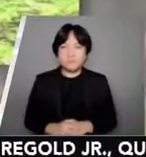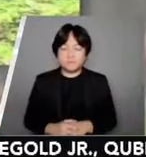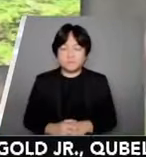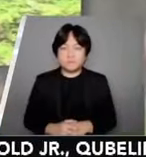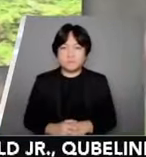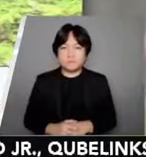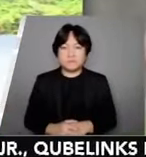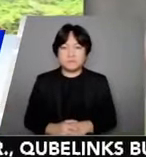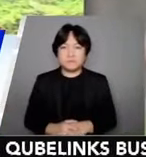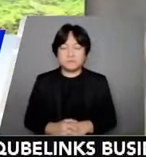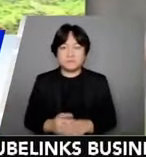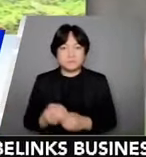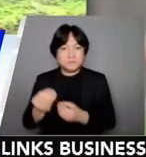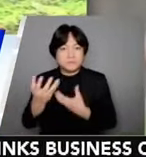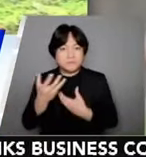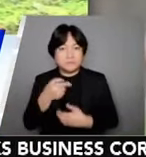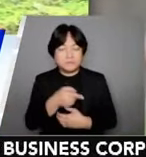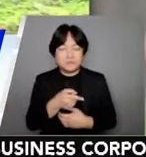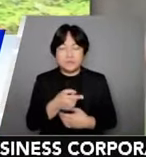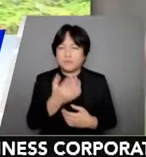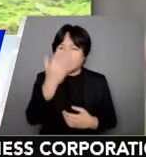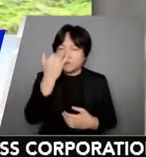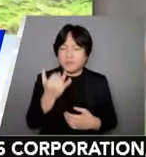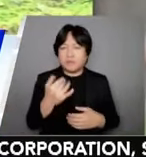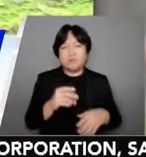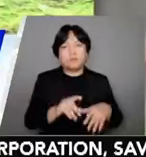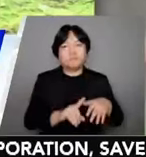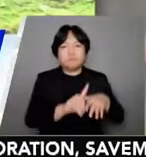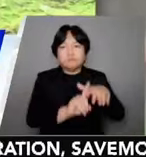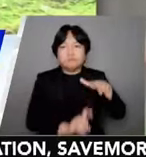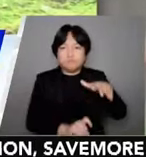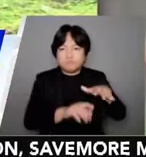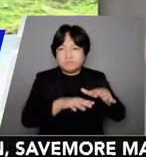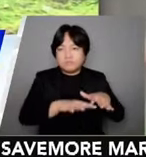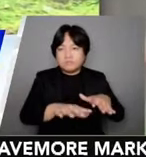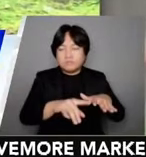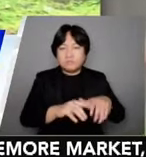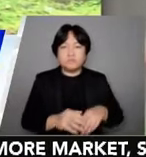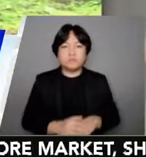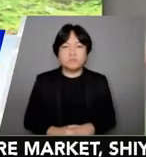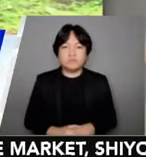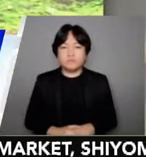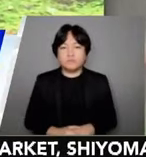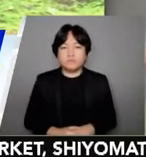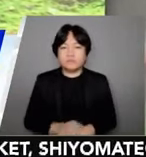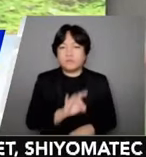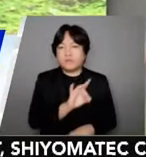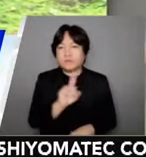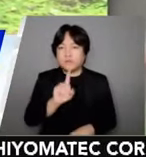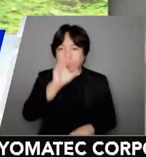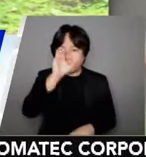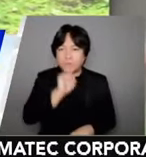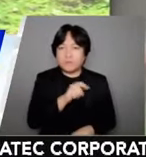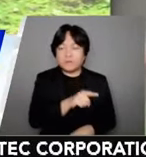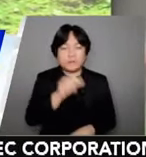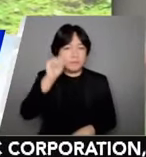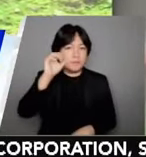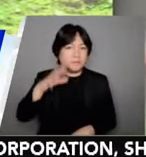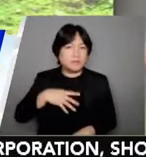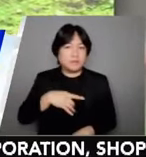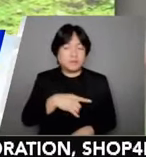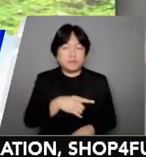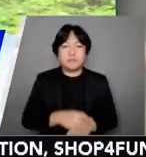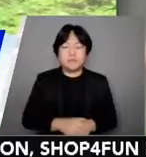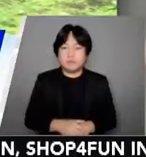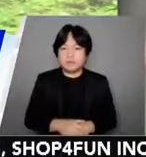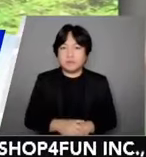unit pagkalunod ang sanhi ng pagkamatay ng 81 taong gulang na lalaki na hinihinalang nag treasure hunting